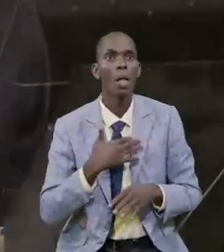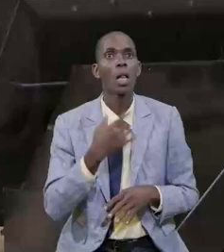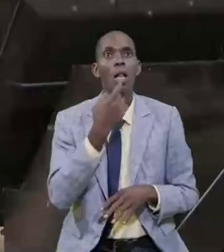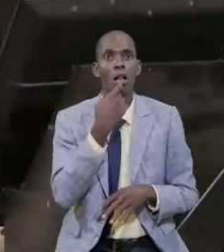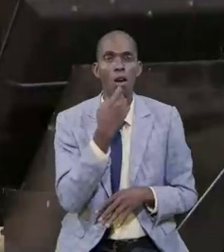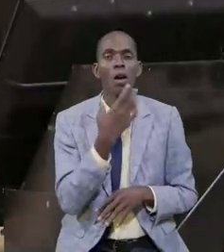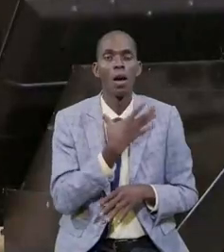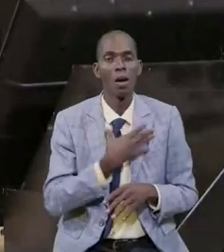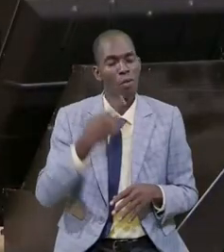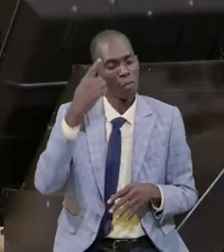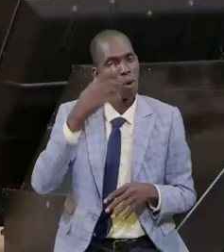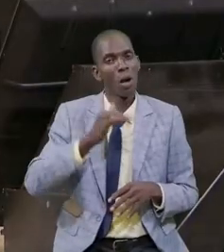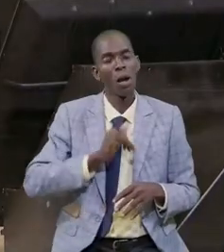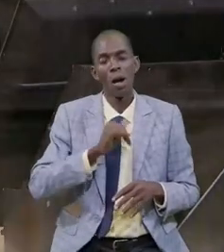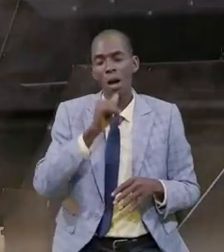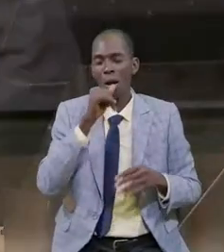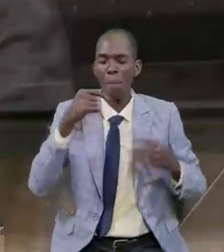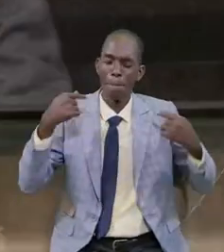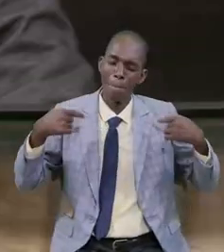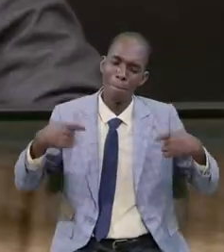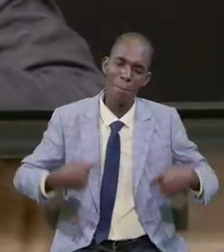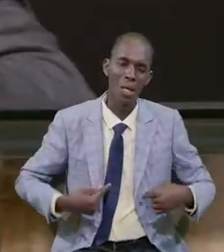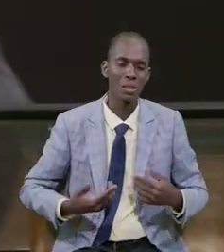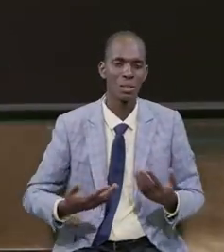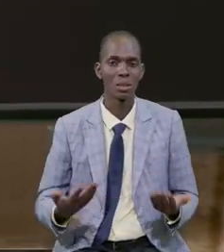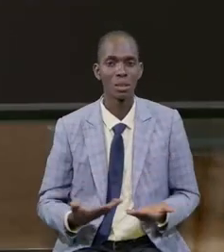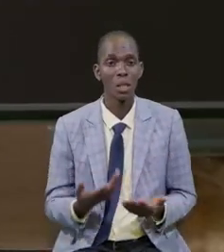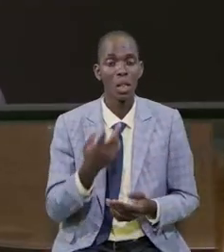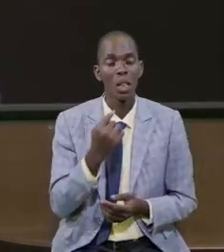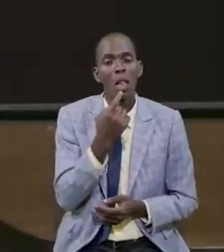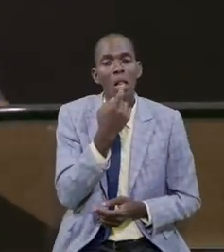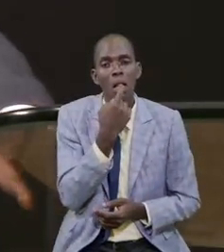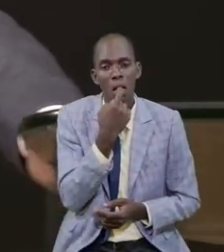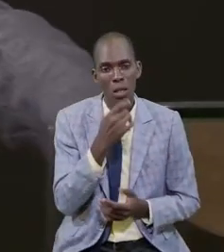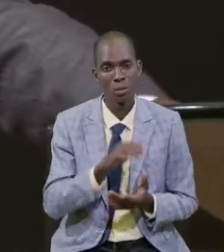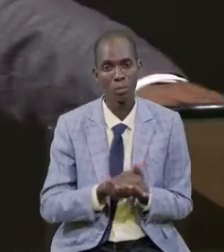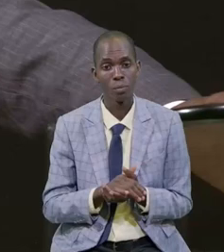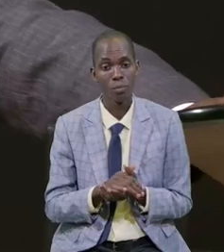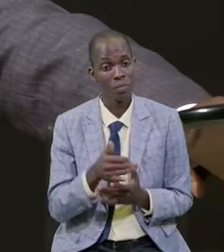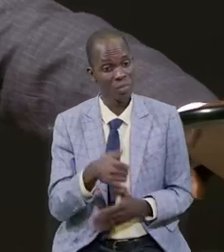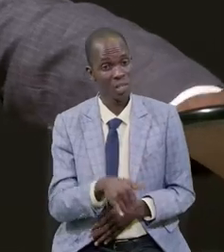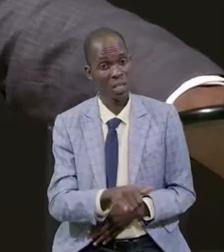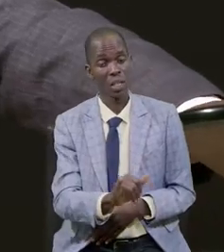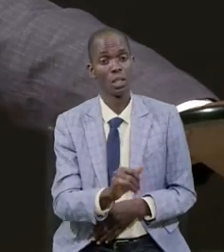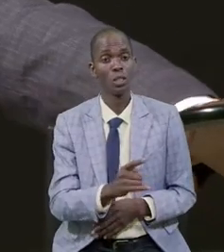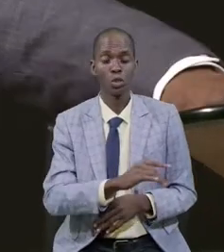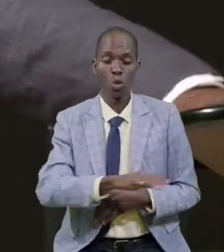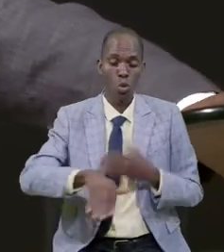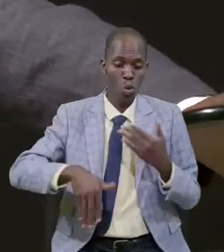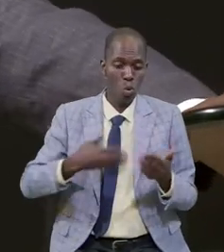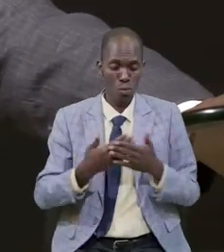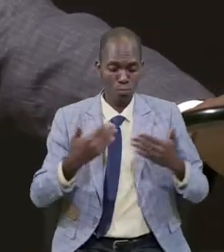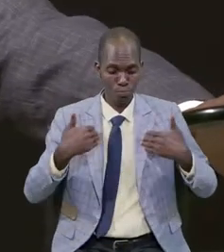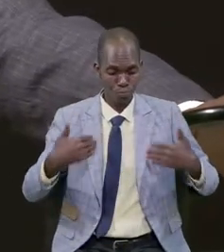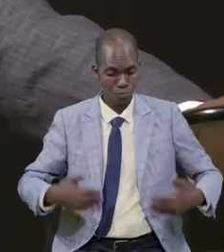parce que je souffre dans cette flamme, la langue. Oui, tout le corps,